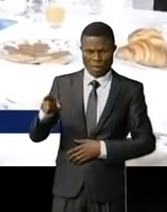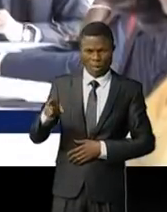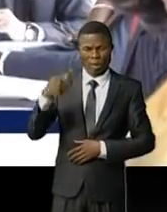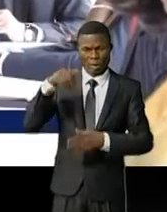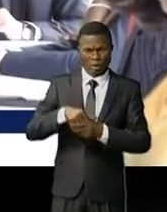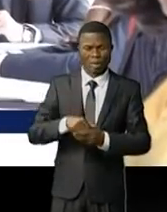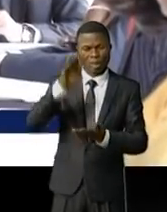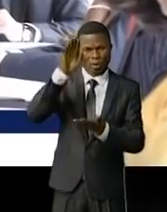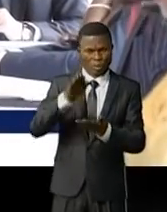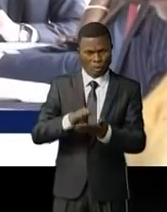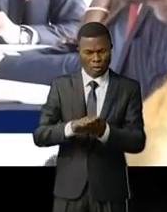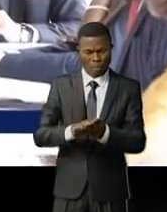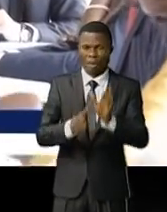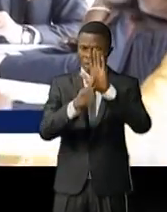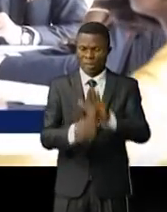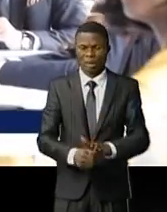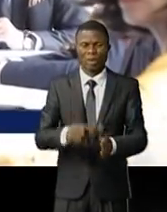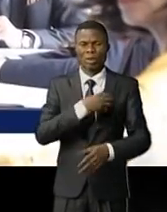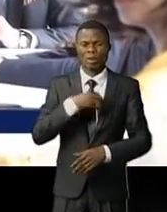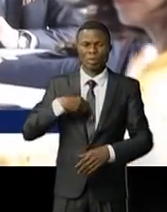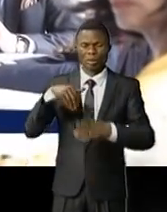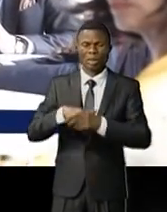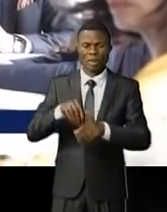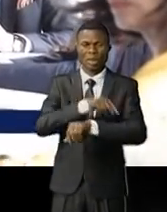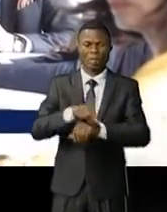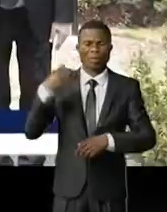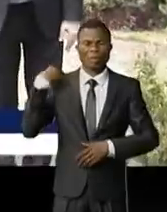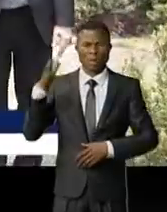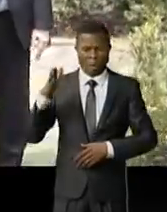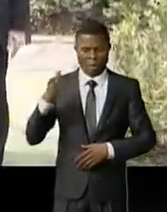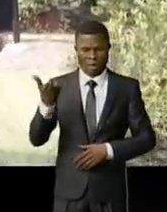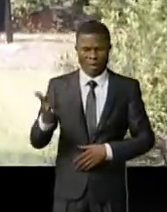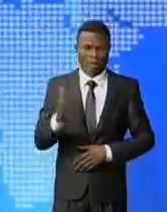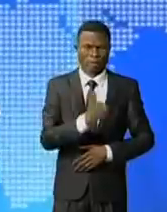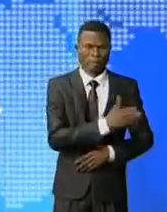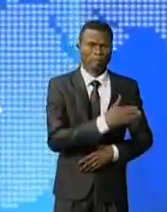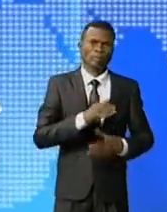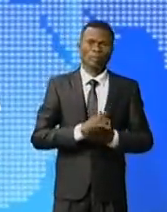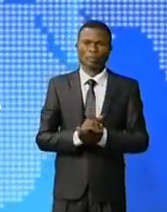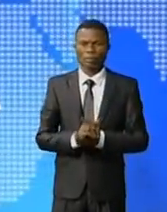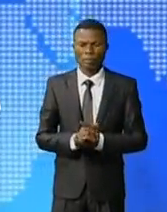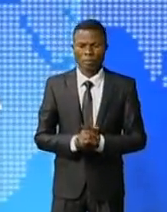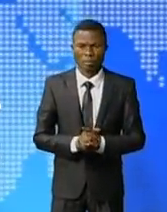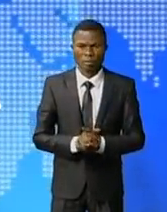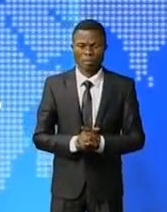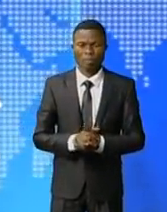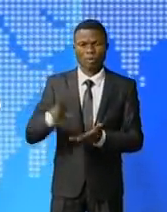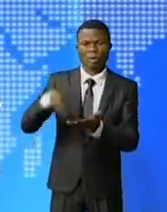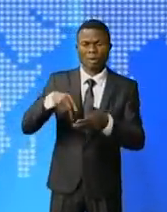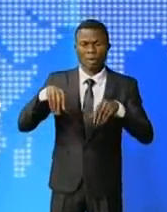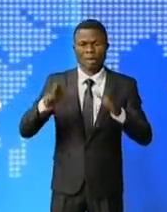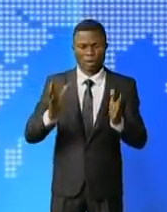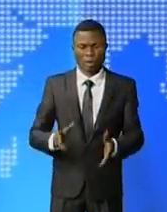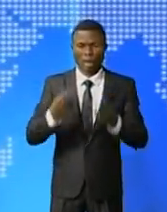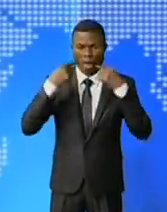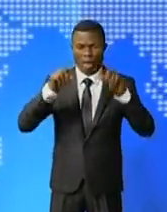dans la réduction des inégalités de genre dans l'employabilité des femmes. La rumba congolaise, je